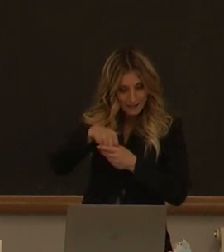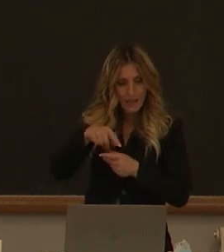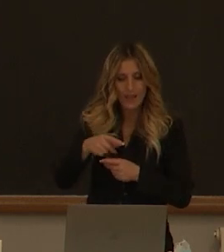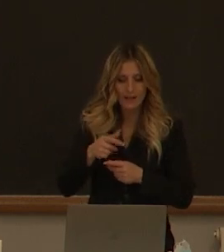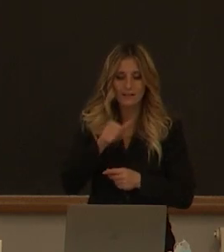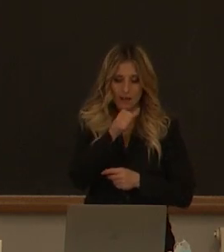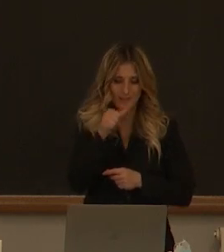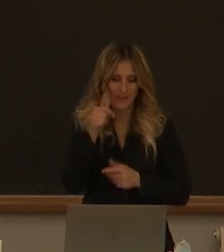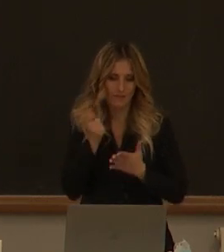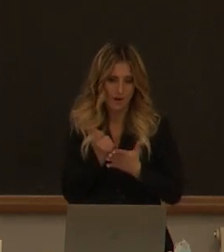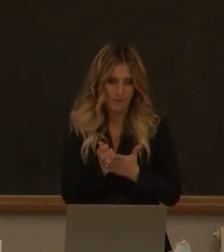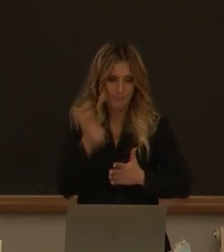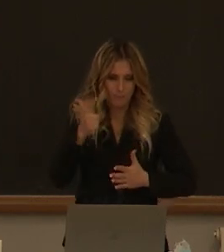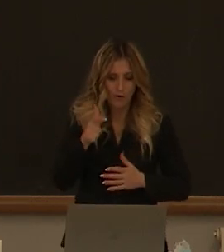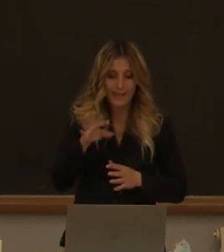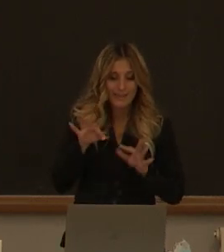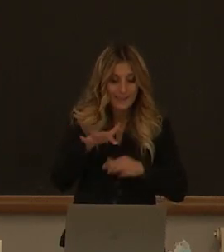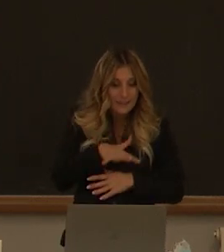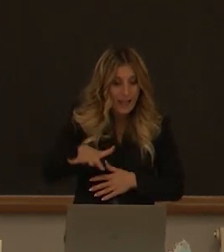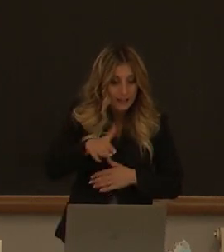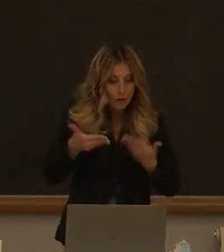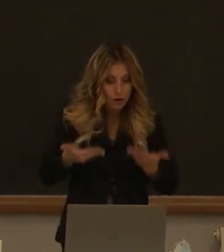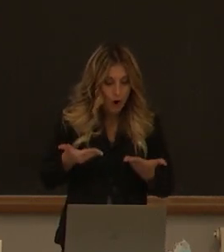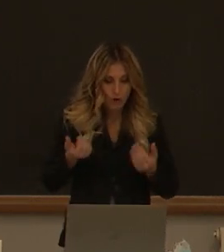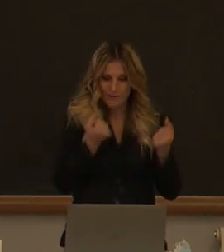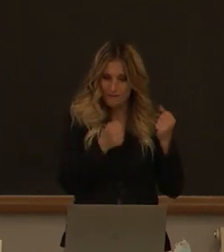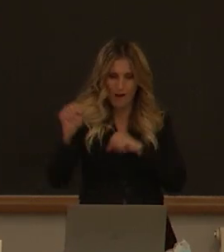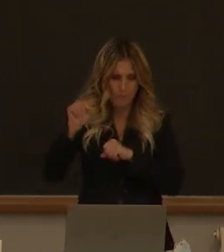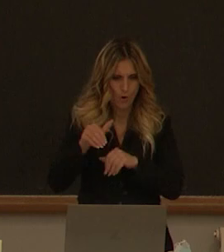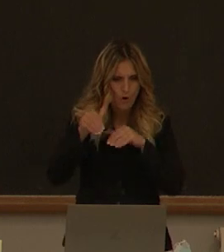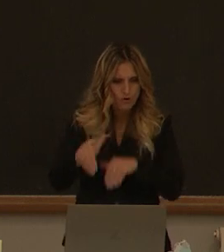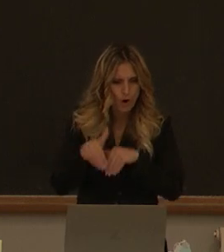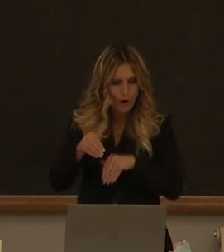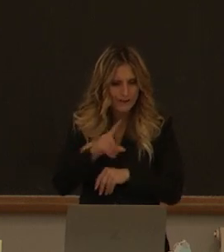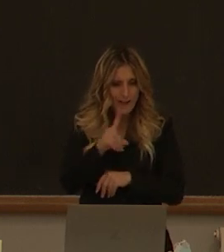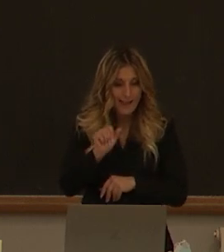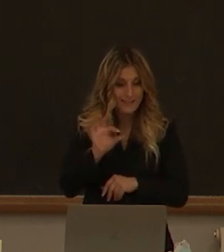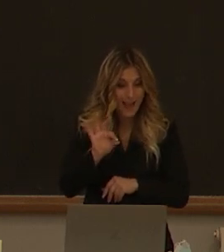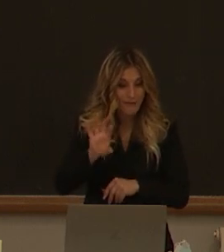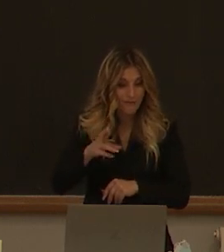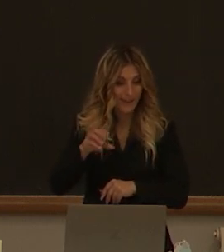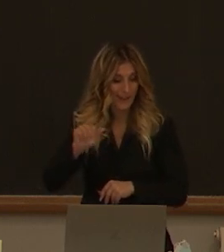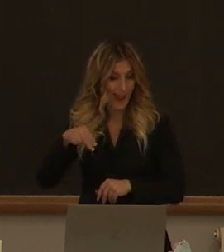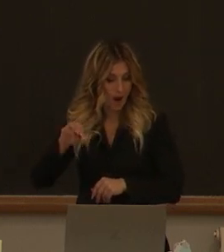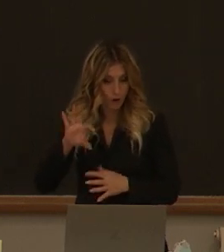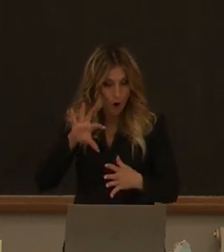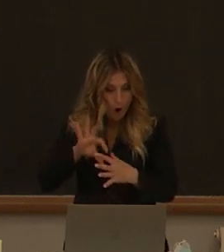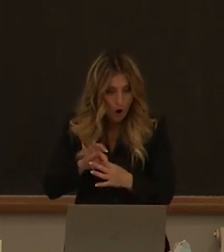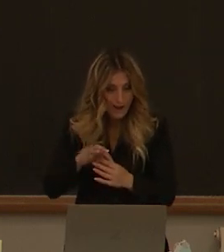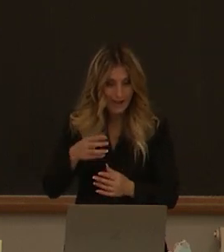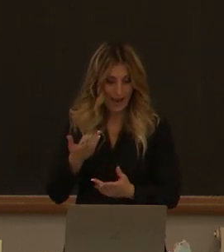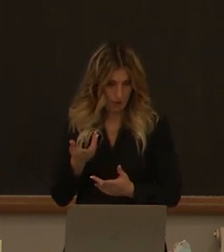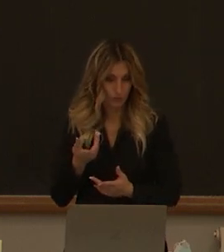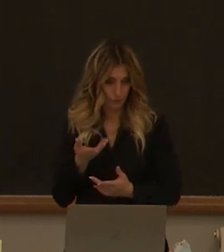nel 400 qui in questo nostro territorio, no? Famosa coltivazione dello zafferano collegata a quella della pastorizia,